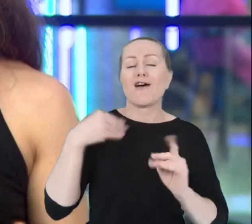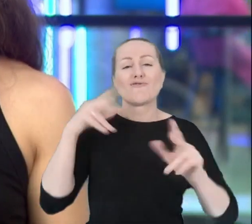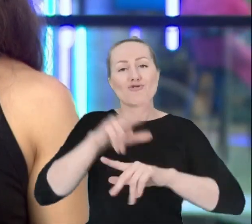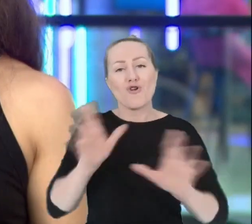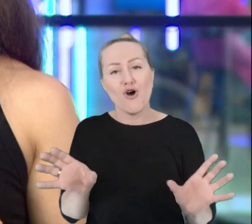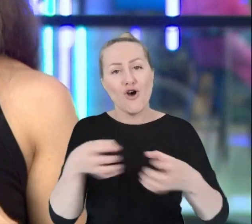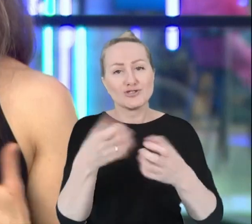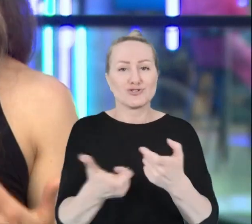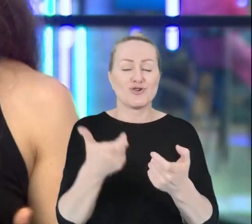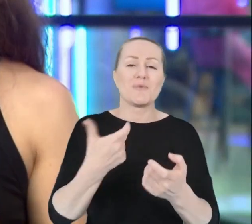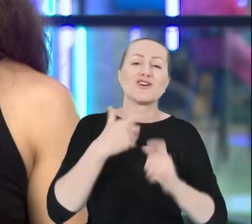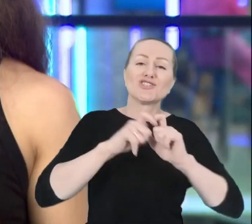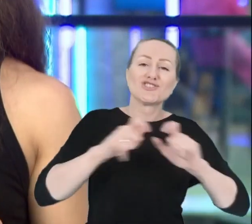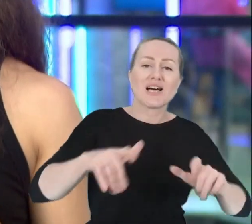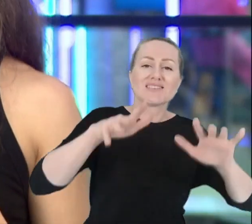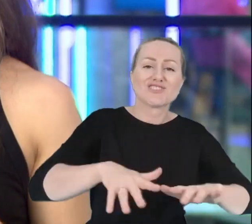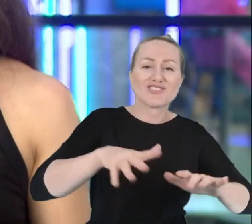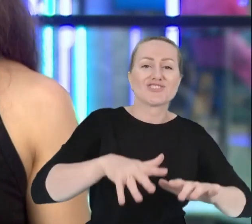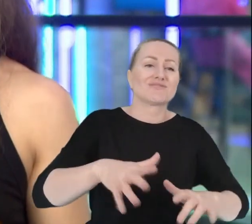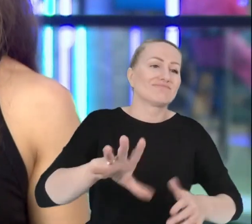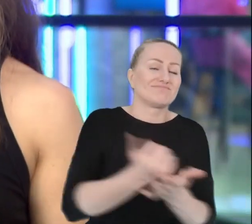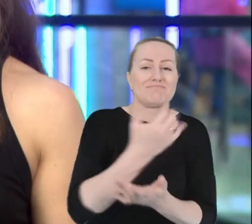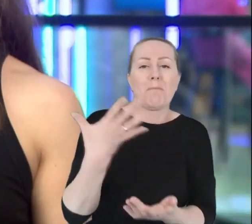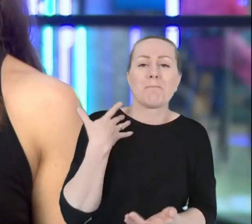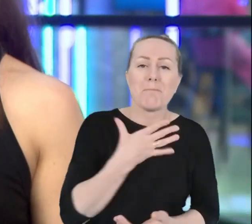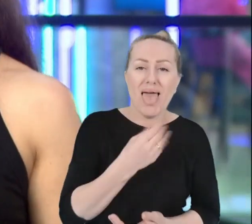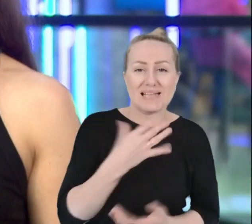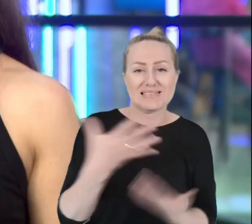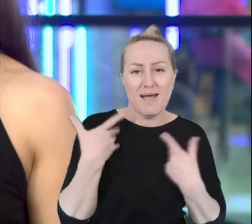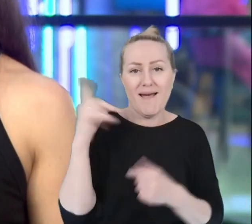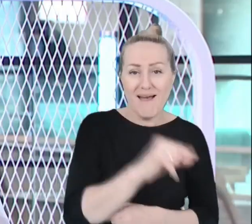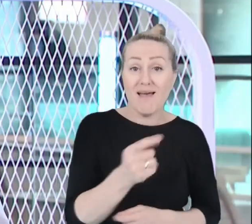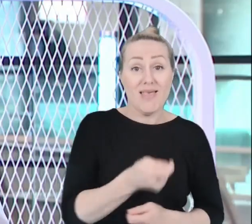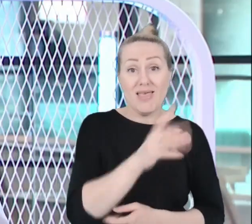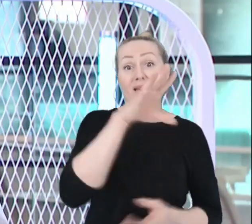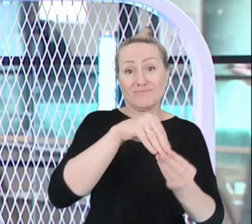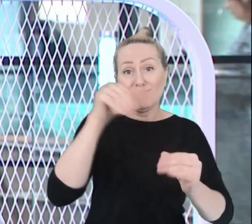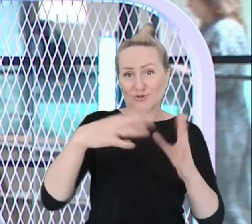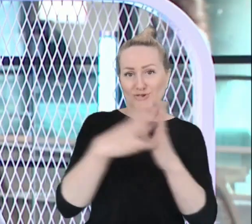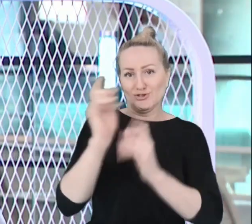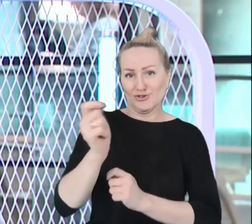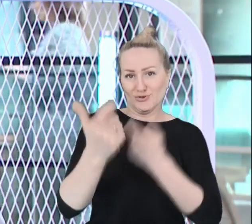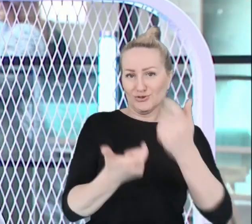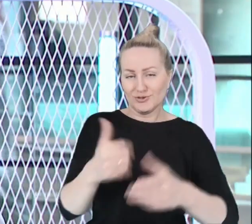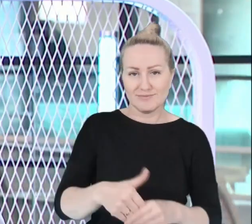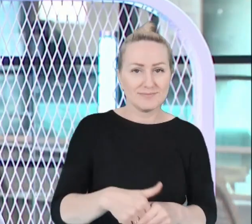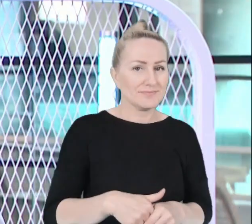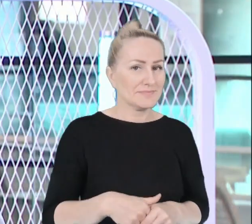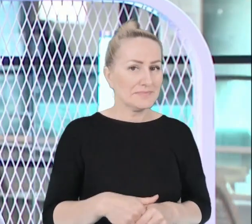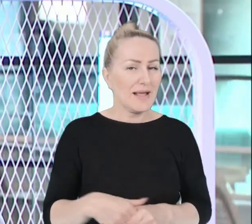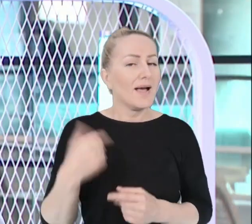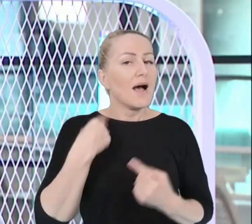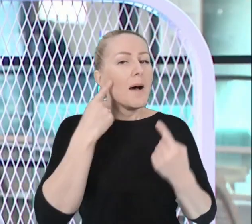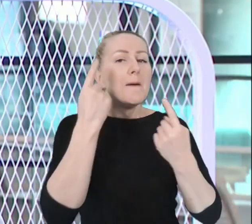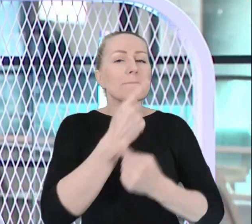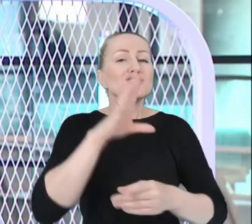spędzanie czasu z psem na spacerze i z tego naprawdę da się zrobić 10 godzin. Myślę sobie też o tym, że tutaj zaszyte jest